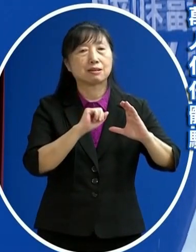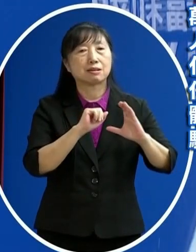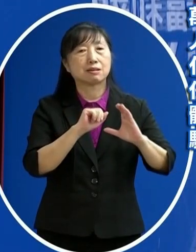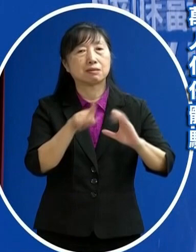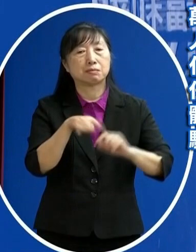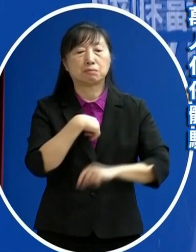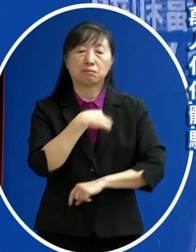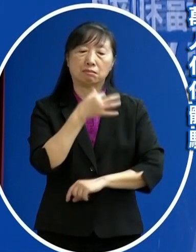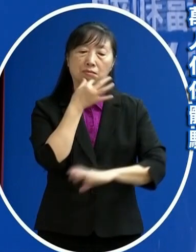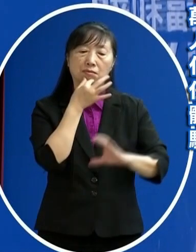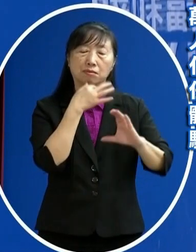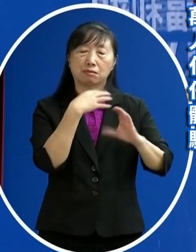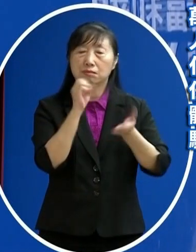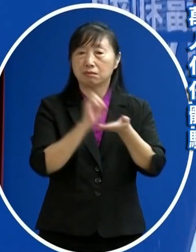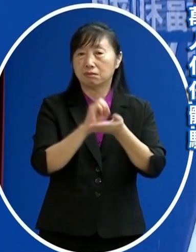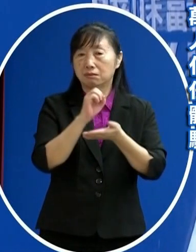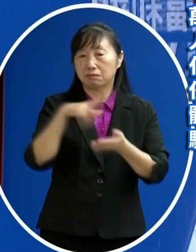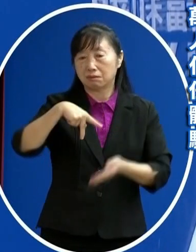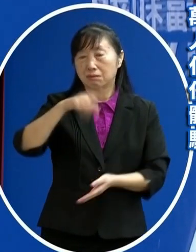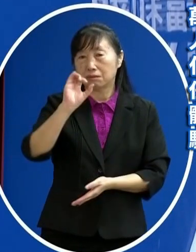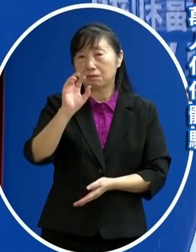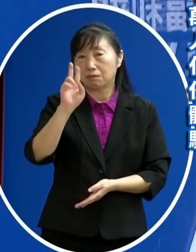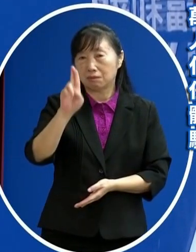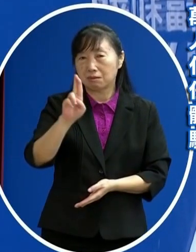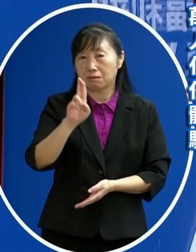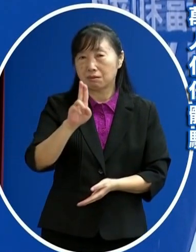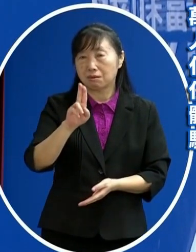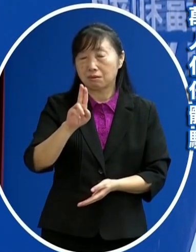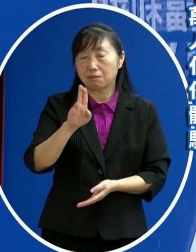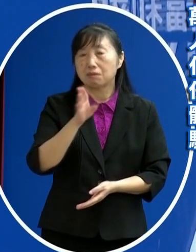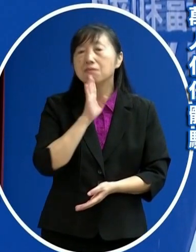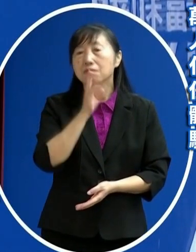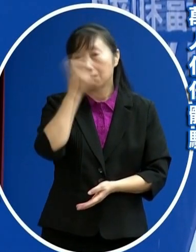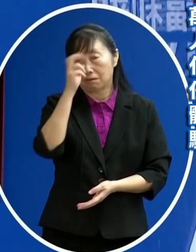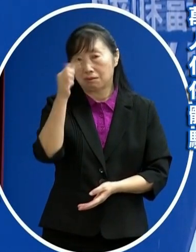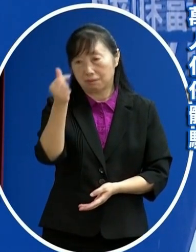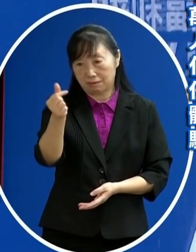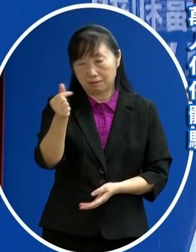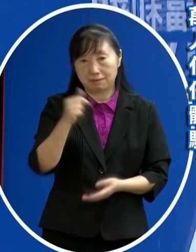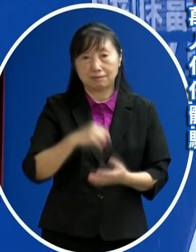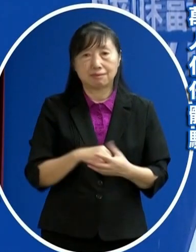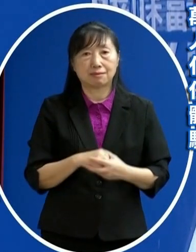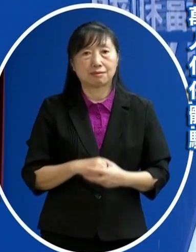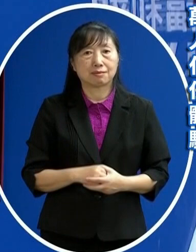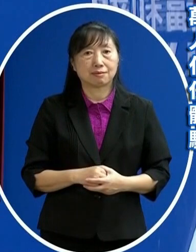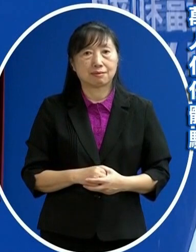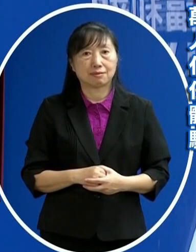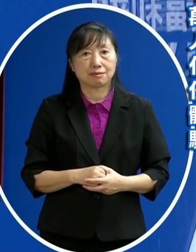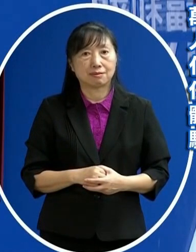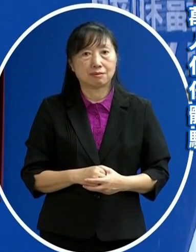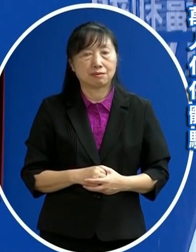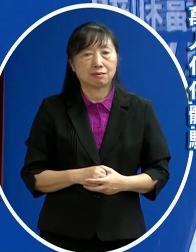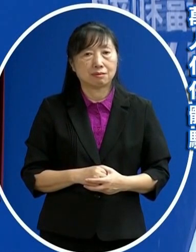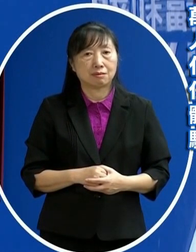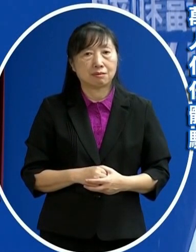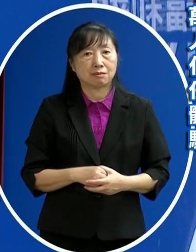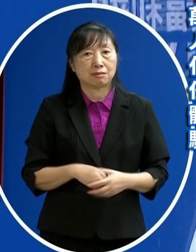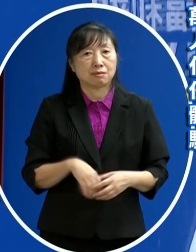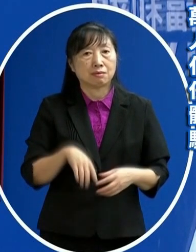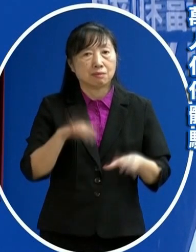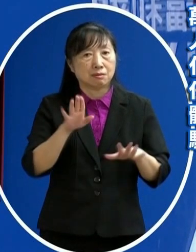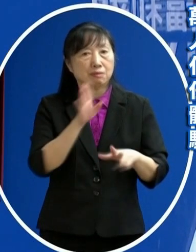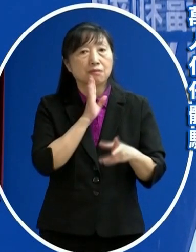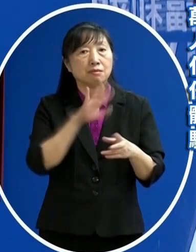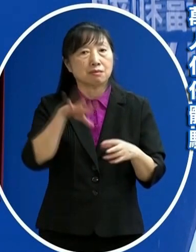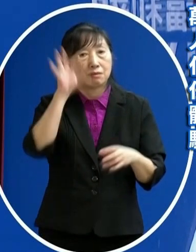他的检验报告 PCR 的检验报告，那确定是阳性。那目前还在看他的